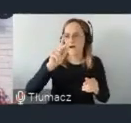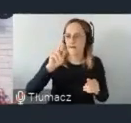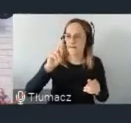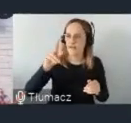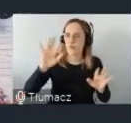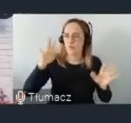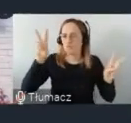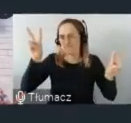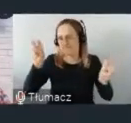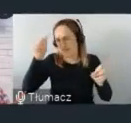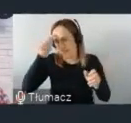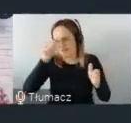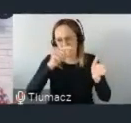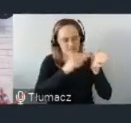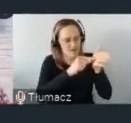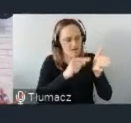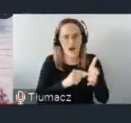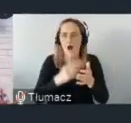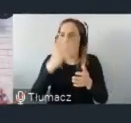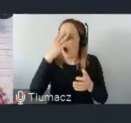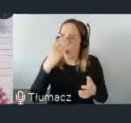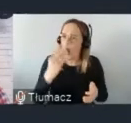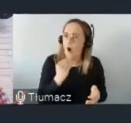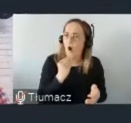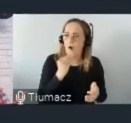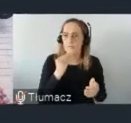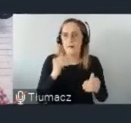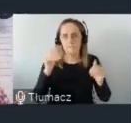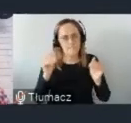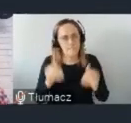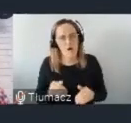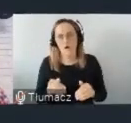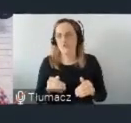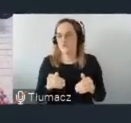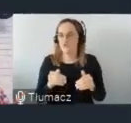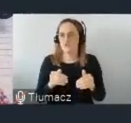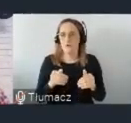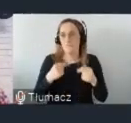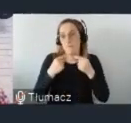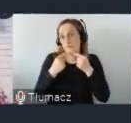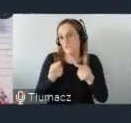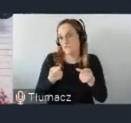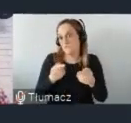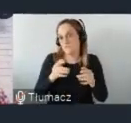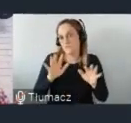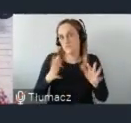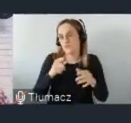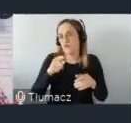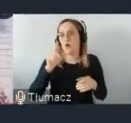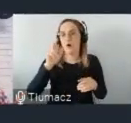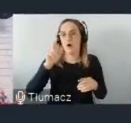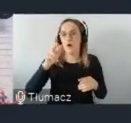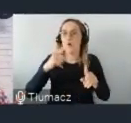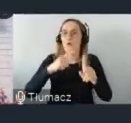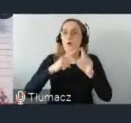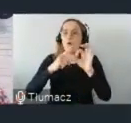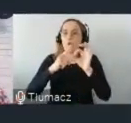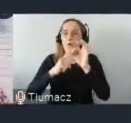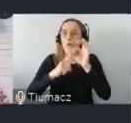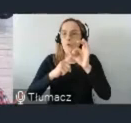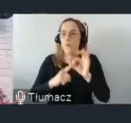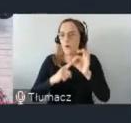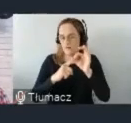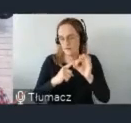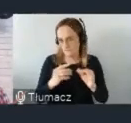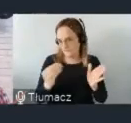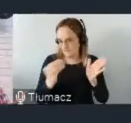tak to się mniej więcej nazywa, czyli jakieś obrazki. Można też powiedzieć, że mogą być to też QR-kody. Dzisiaj o QR-kodach w ogóle nic nie będę mówił,